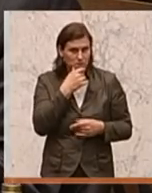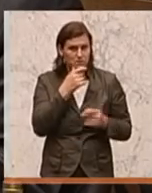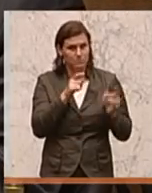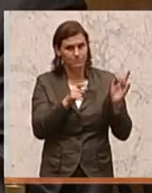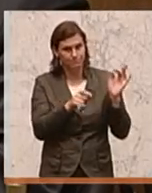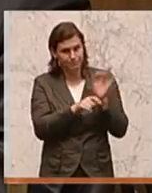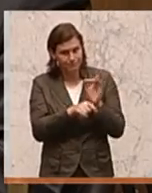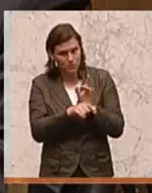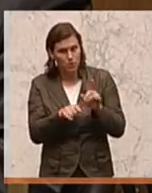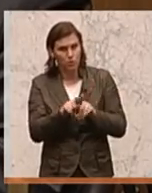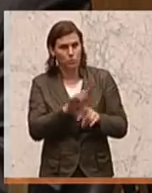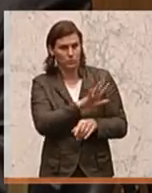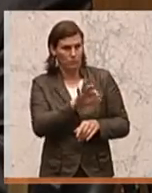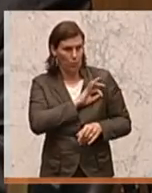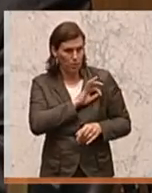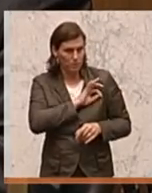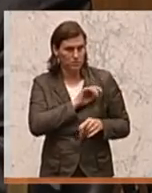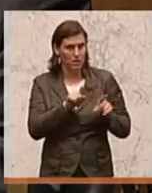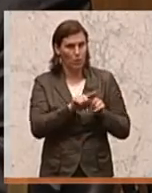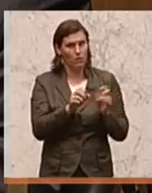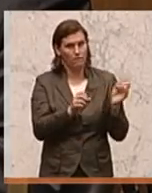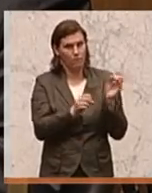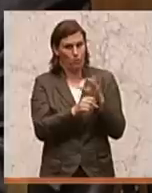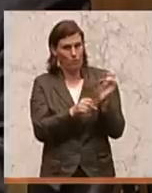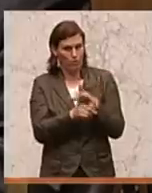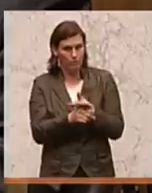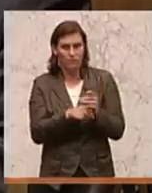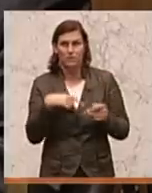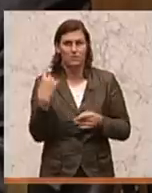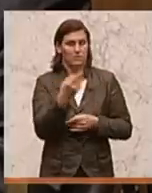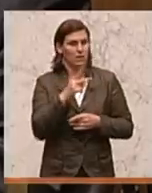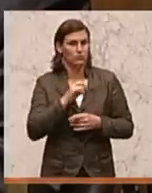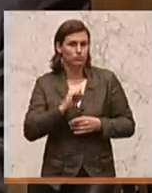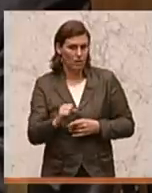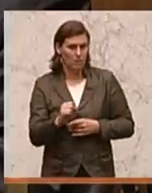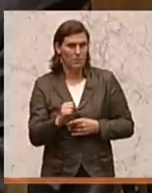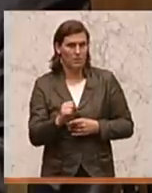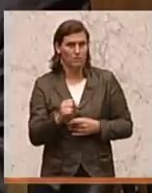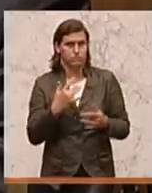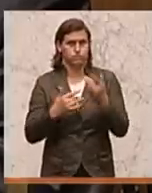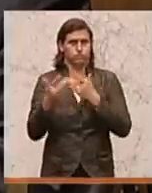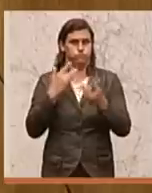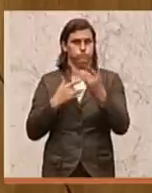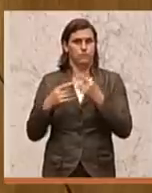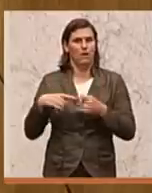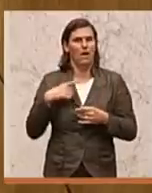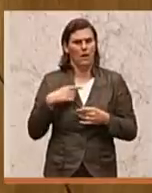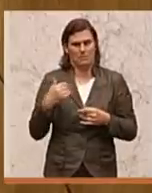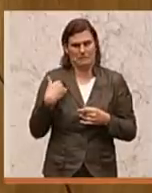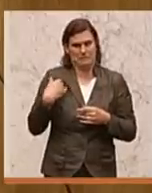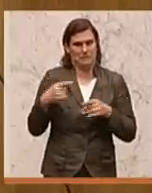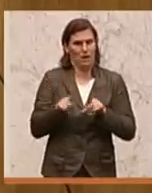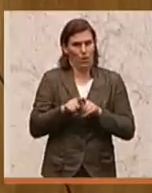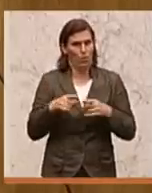Freunden. Vorwürfen kann jeder von uns sehr schnell einmal ausgesetzt sein. Und wir erleben es in der jüngsten Vergangenheit